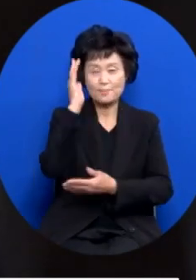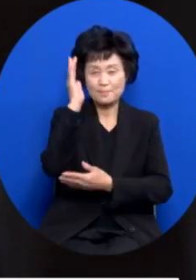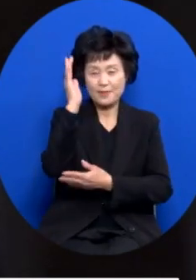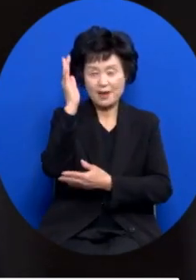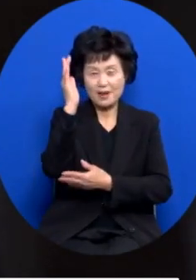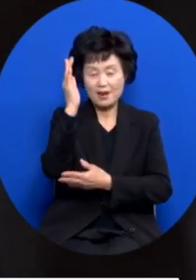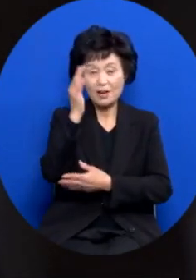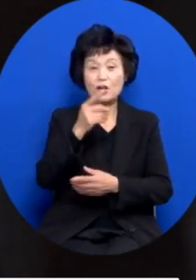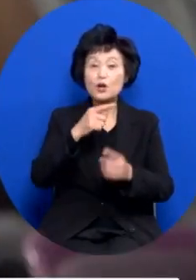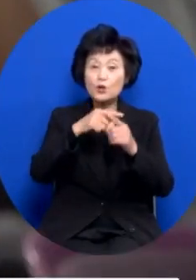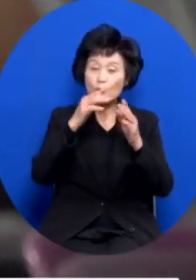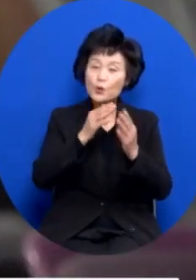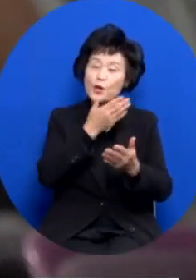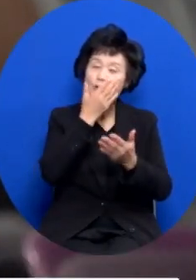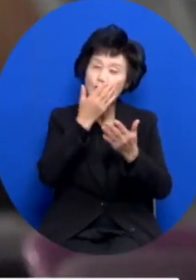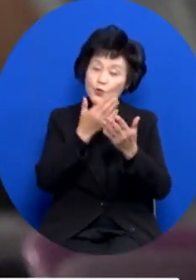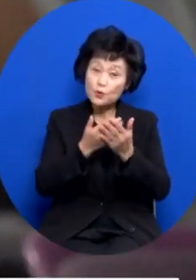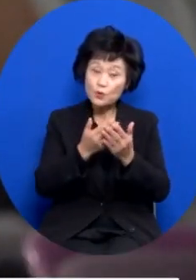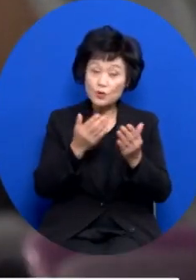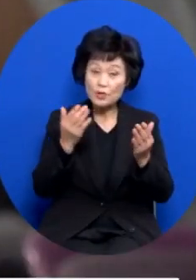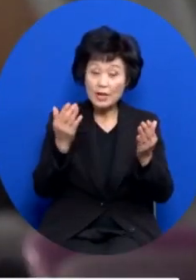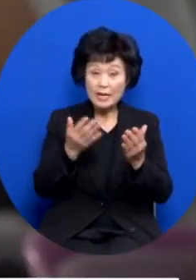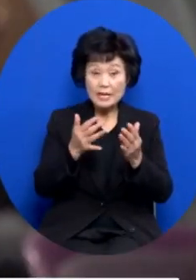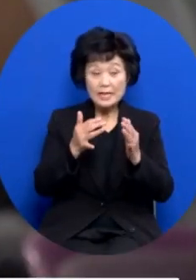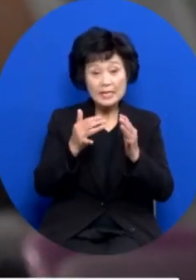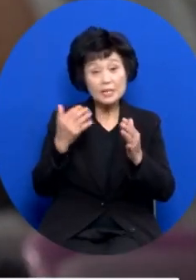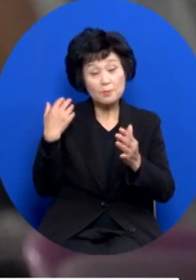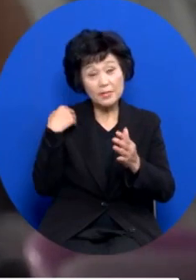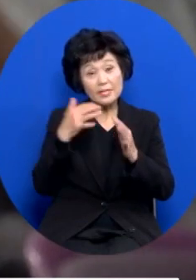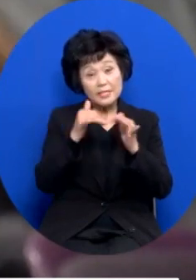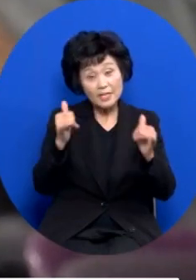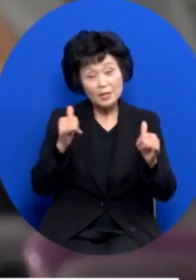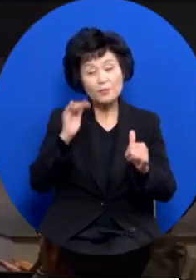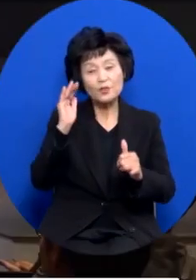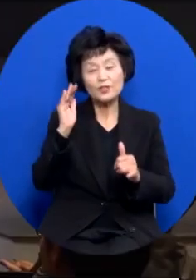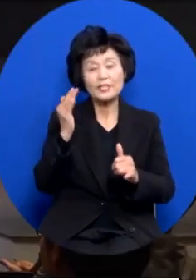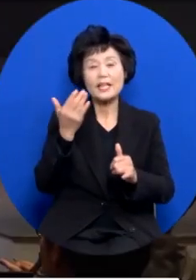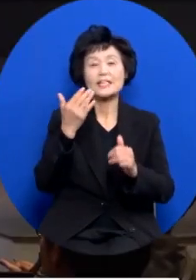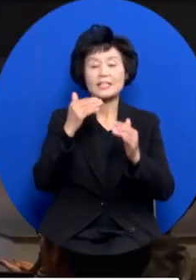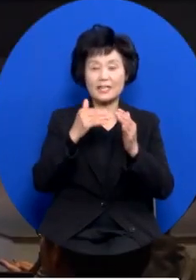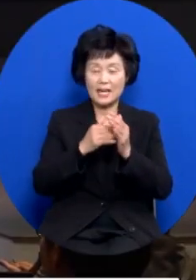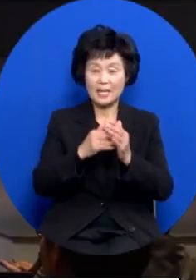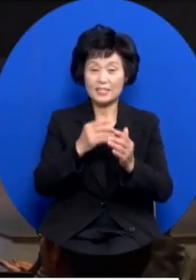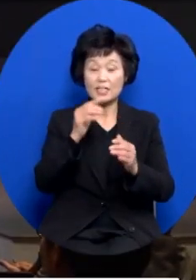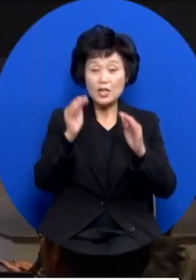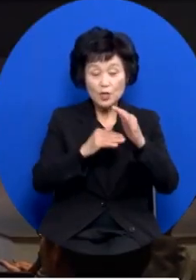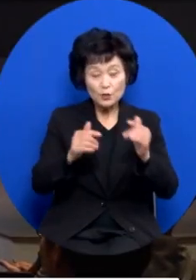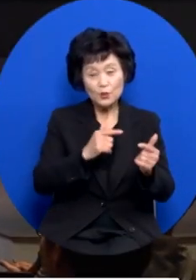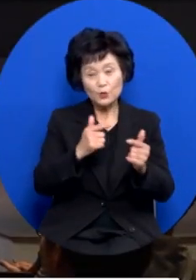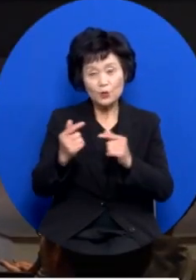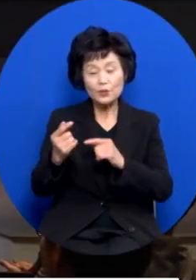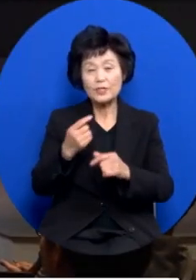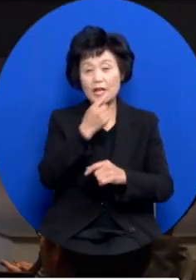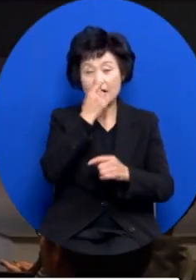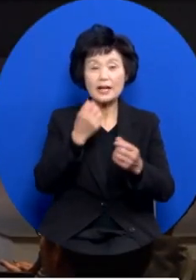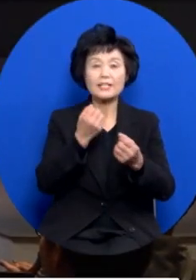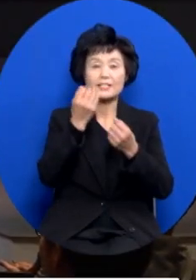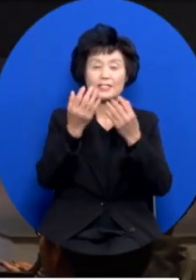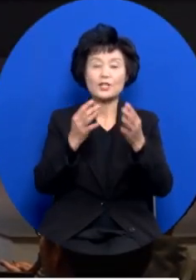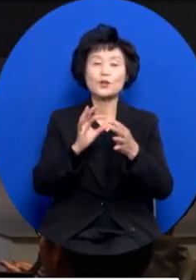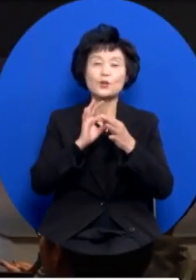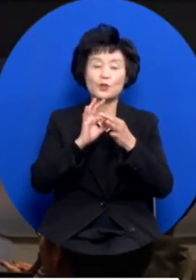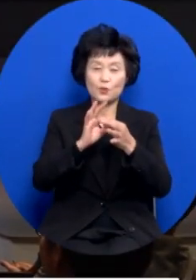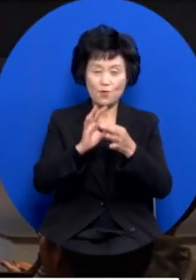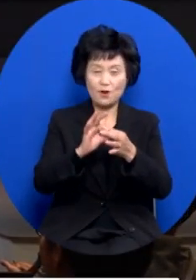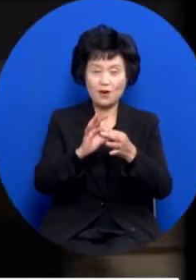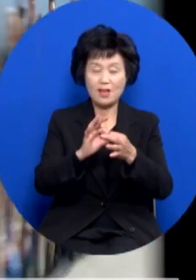교회의 중요한 사역자가 되기까지. 참석자들은 성도들의 간증을 통해 코너스톤 교회가 지향하는 평신도